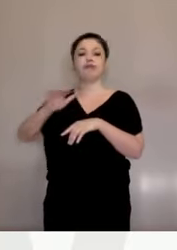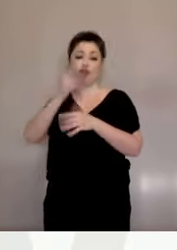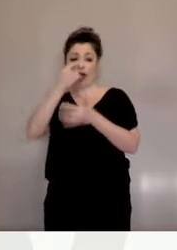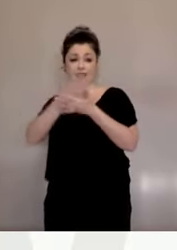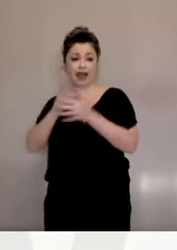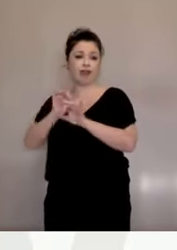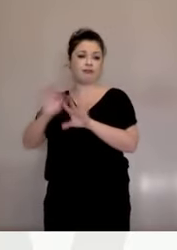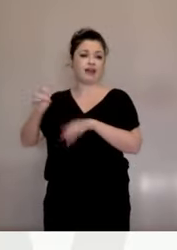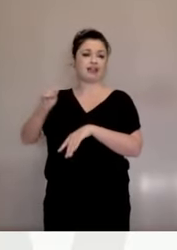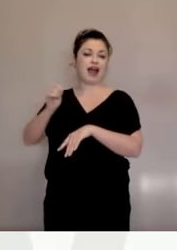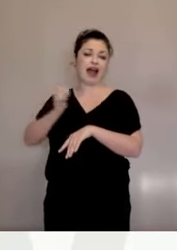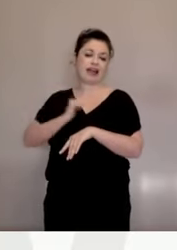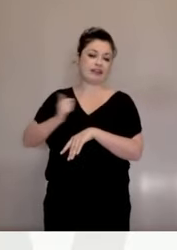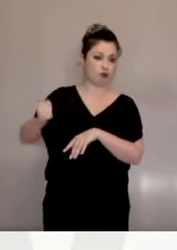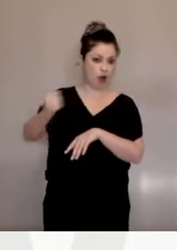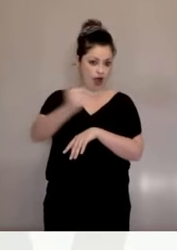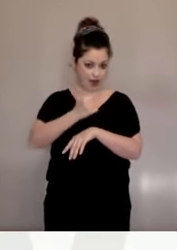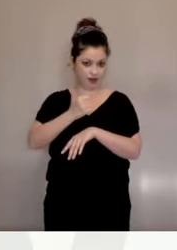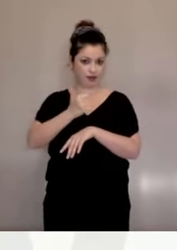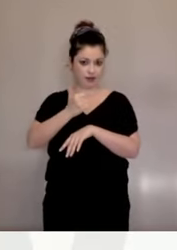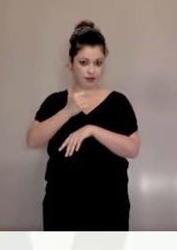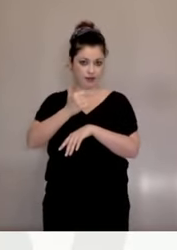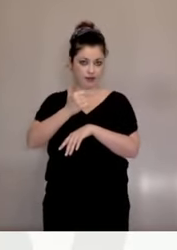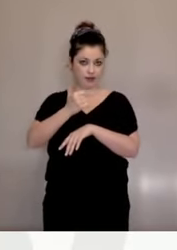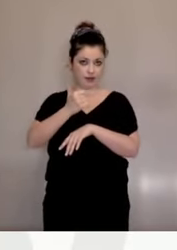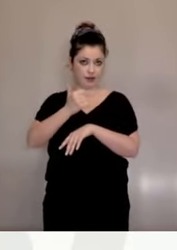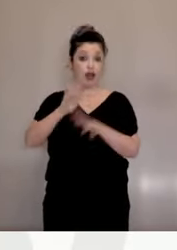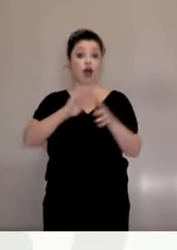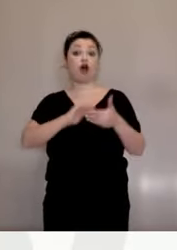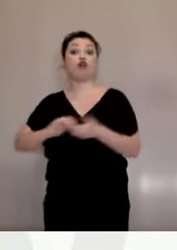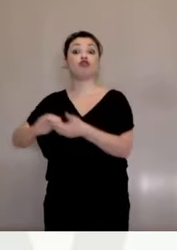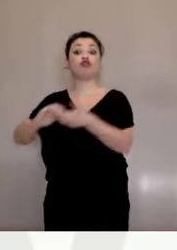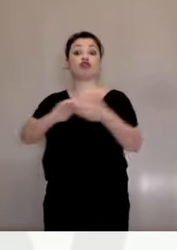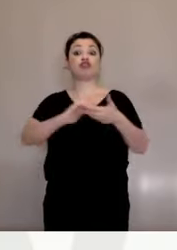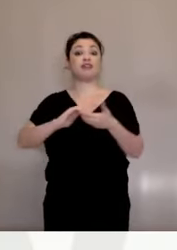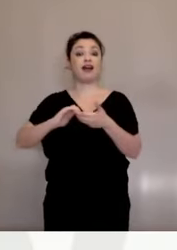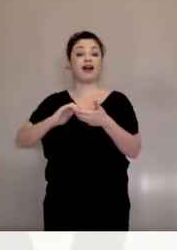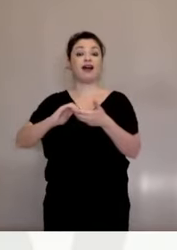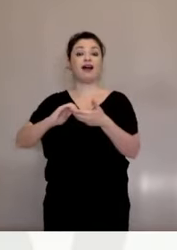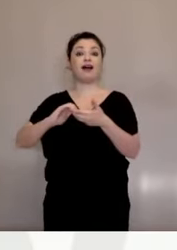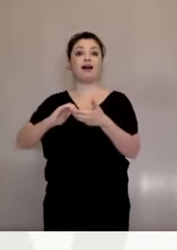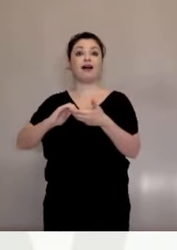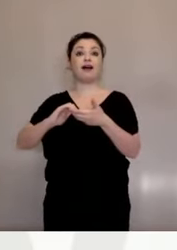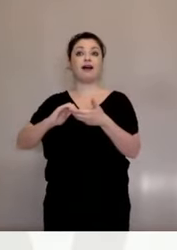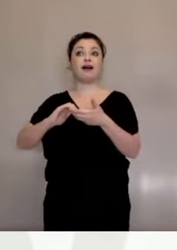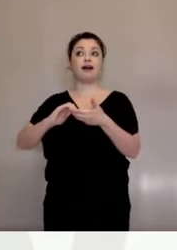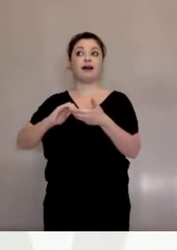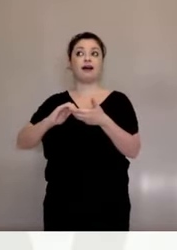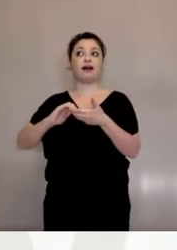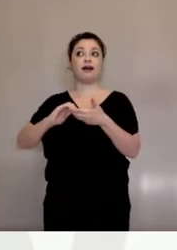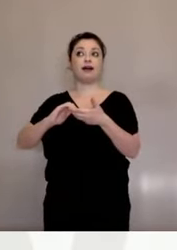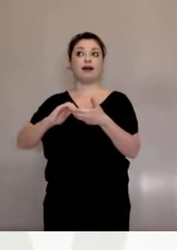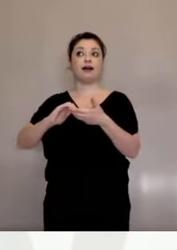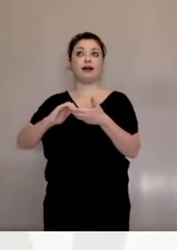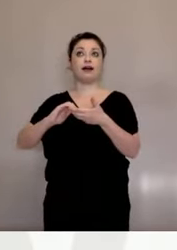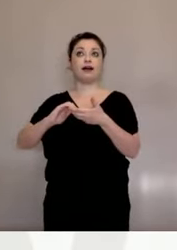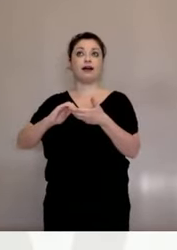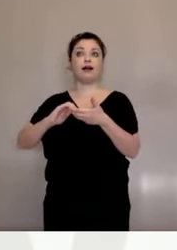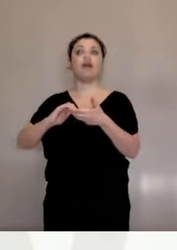della possibilità, la società è la possibilità di fare un